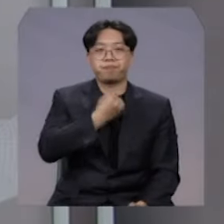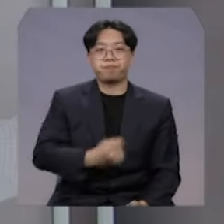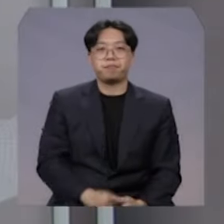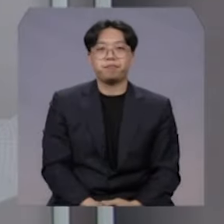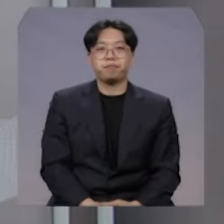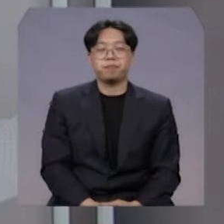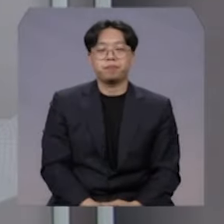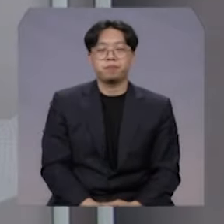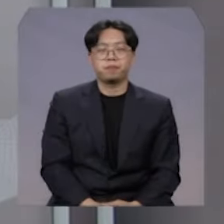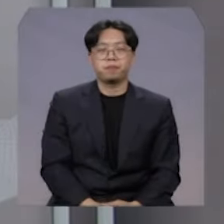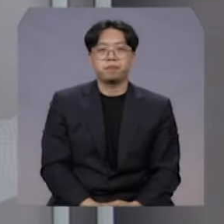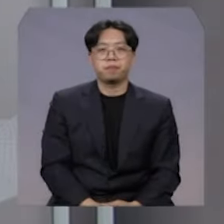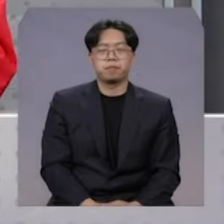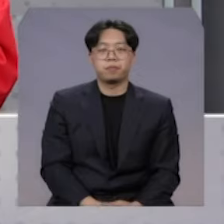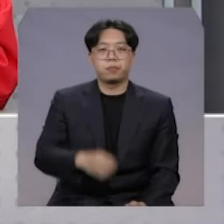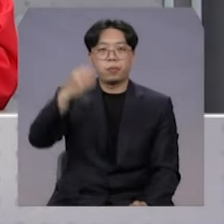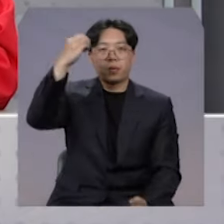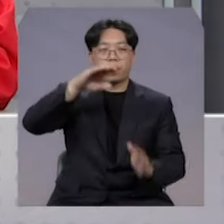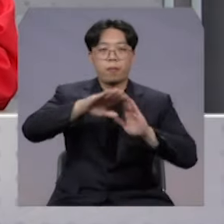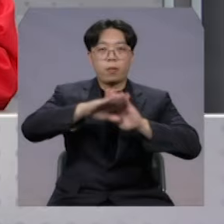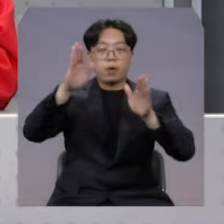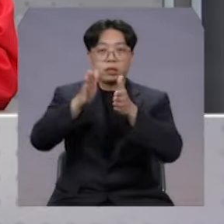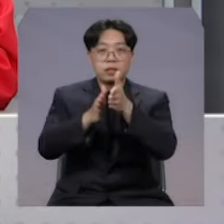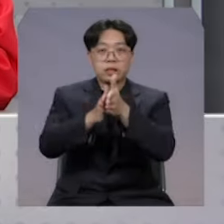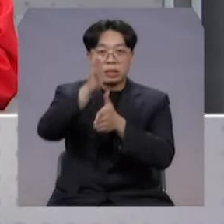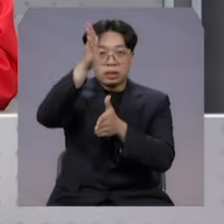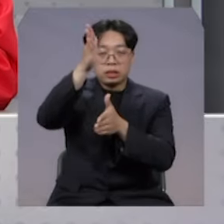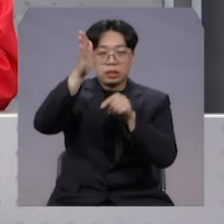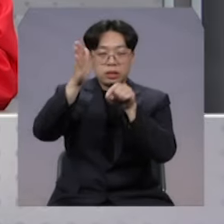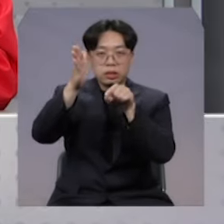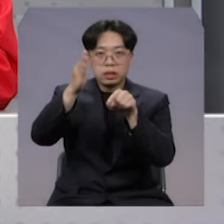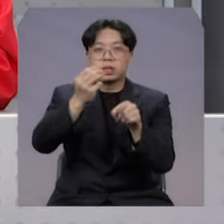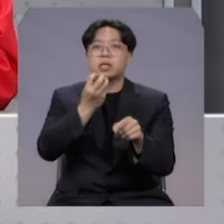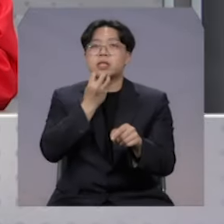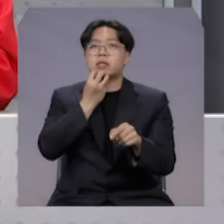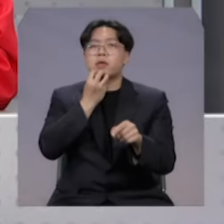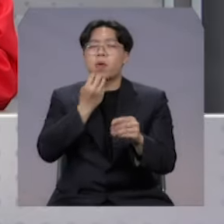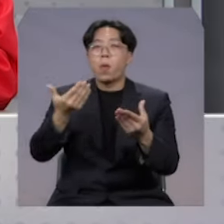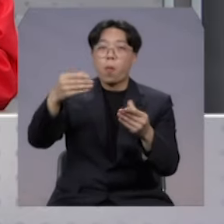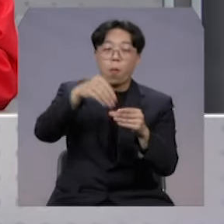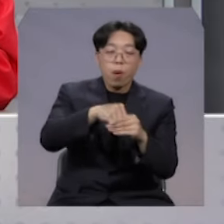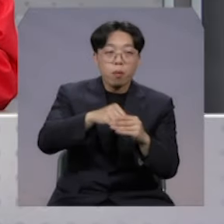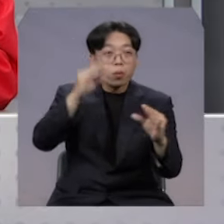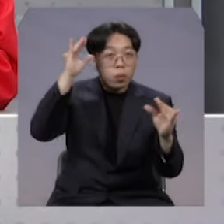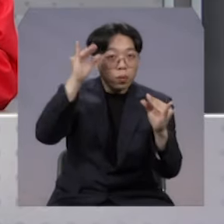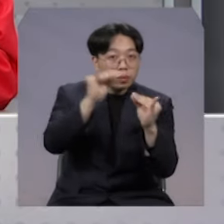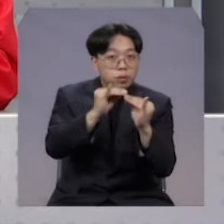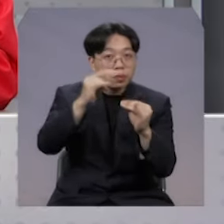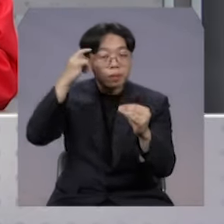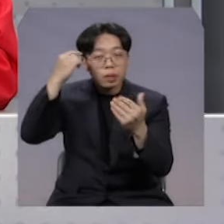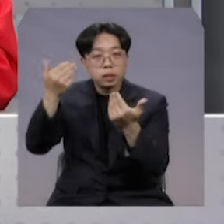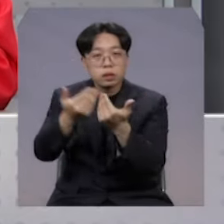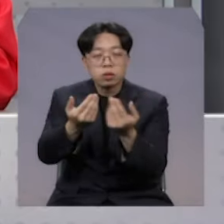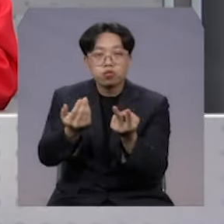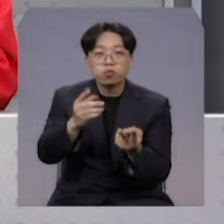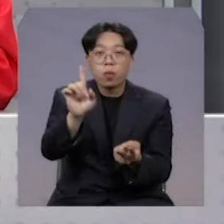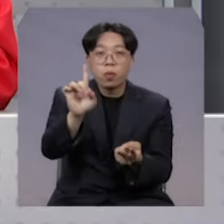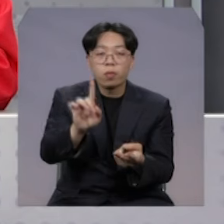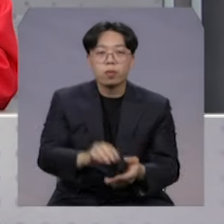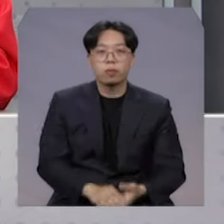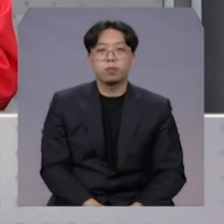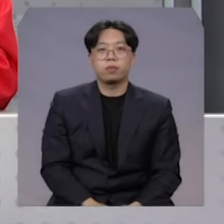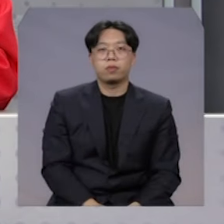후보는 광명시가 서울로 편입되는 것에 대해서 찬성입니까? 아니면 반대입니까?